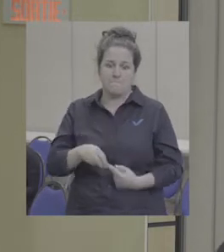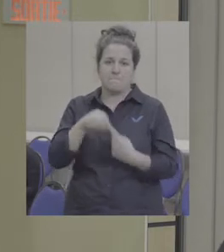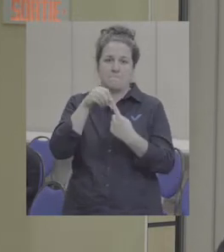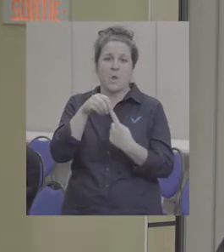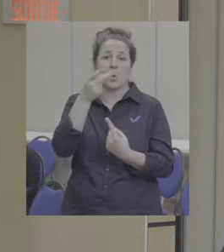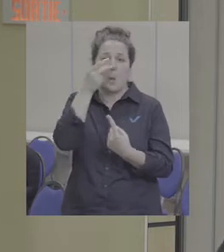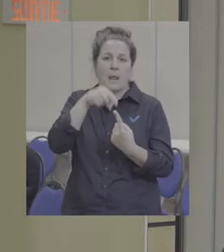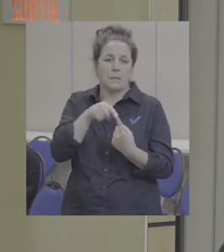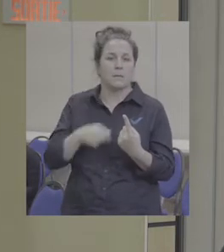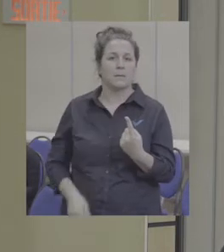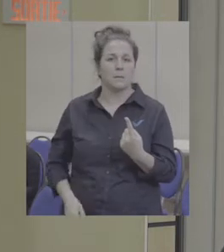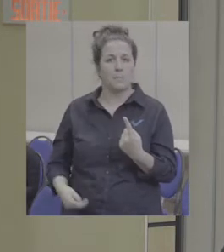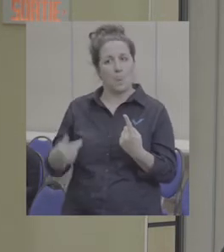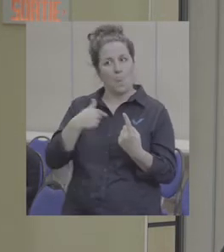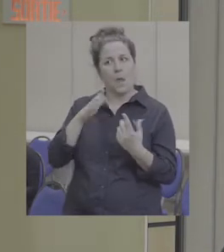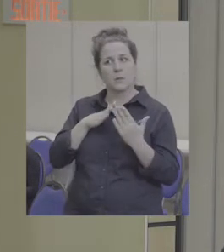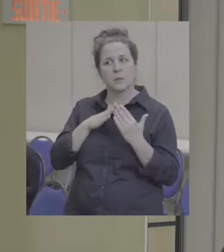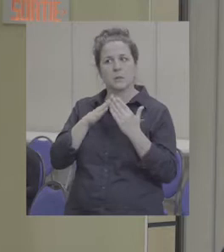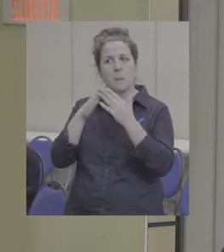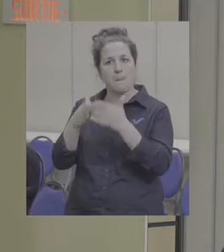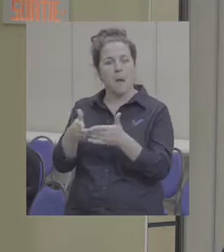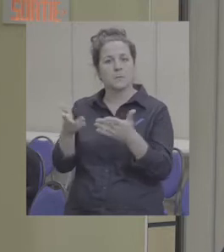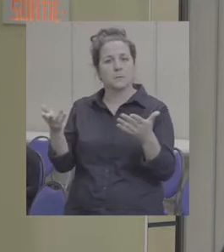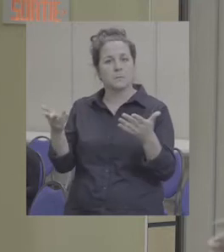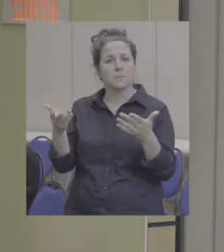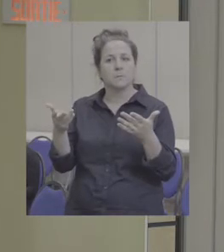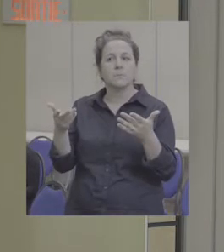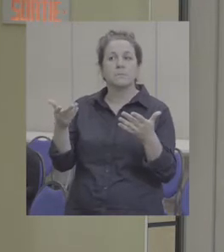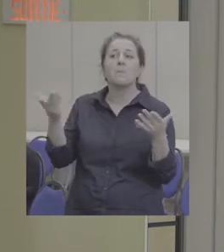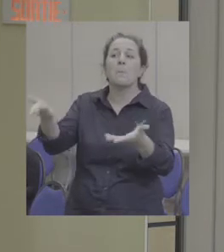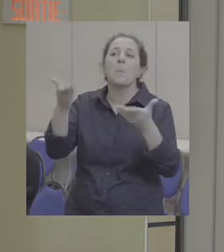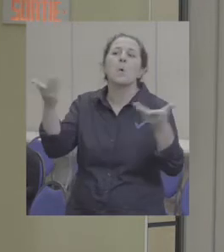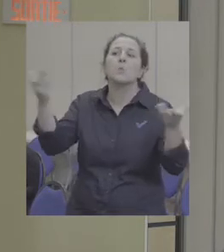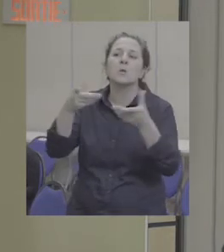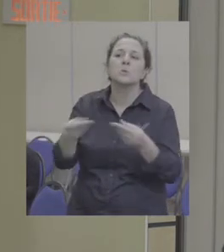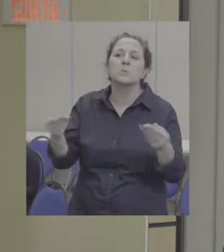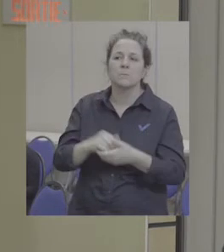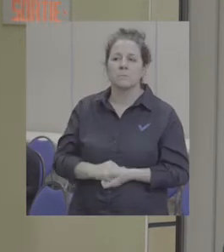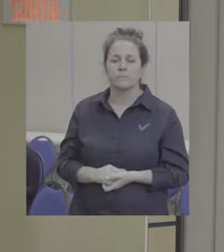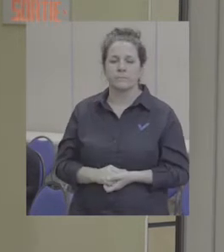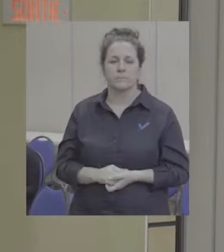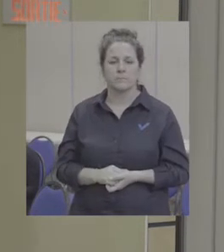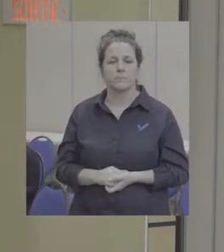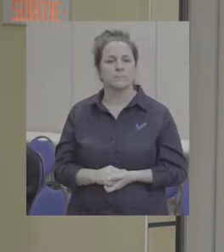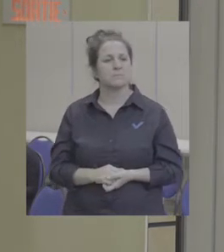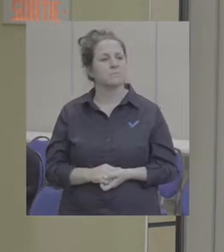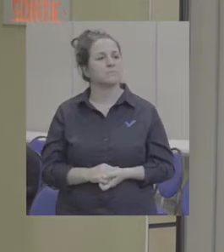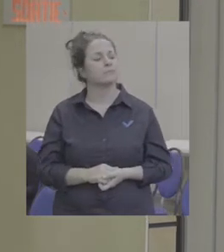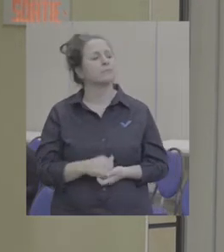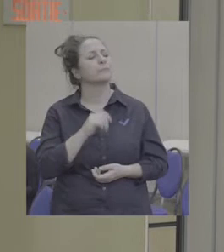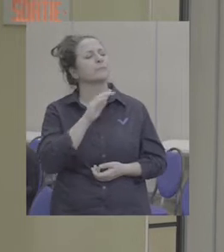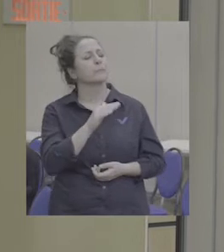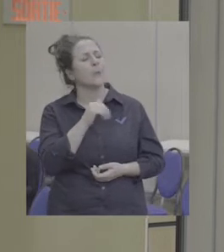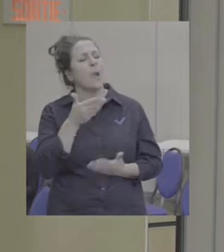chose. Fait que je demande qu'est-ce qu'ils ont proposé. On propose